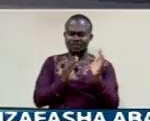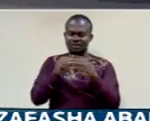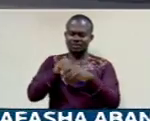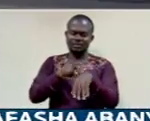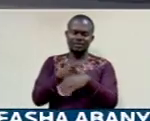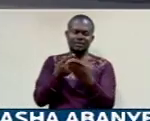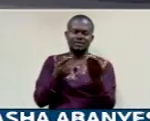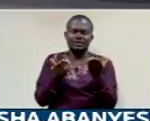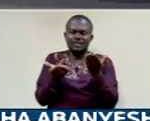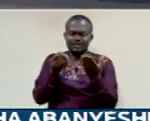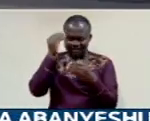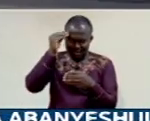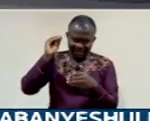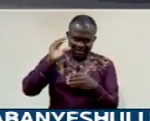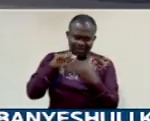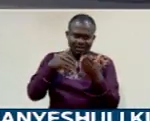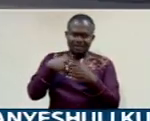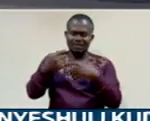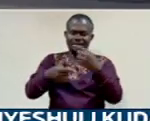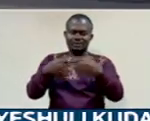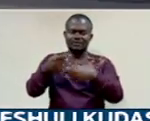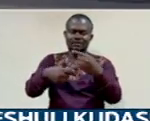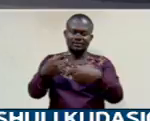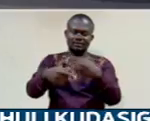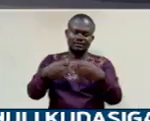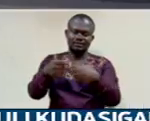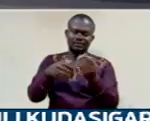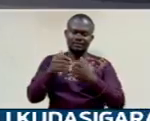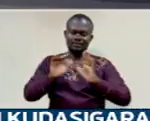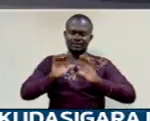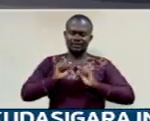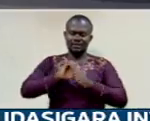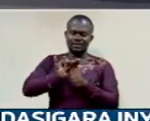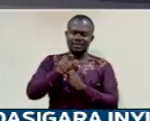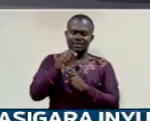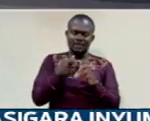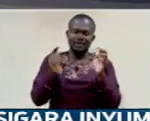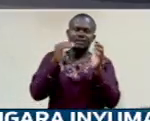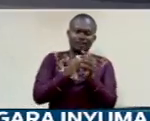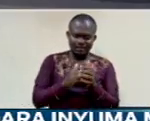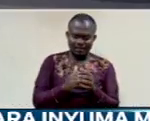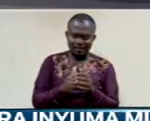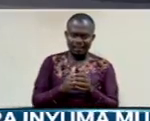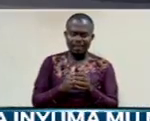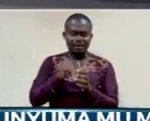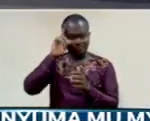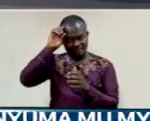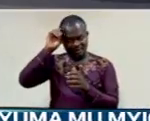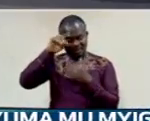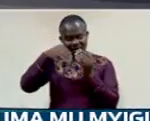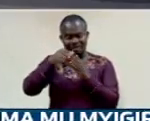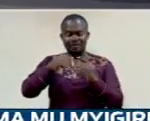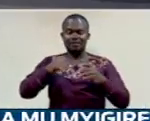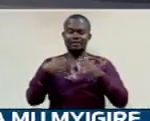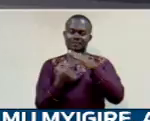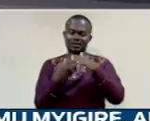bihe, ese ubutumwa mubagenera bwo gukomeza kwirinda coronavirus, ariko nanone mutekereza kuri ya